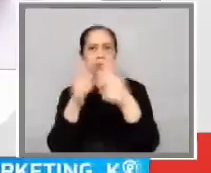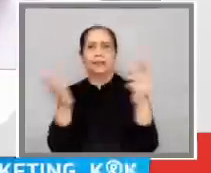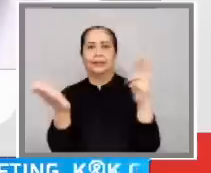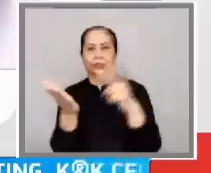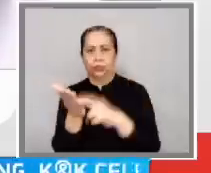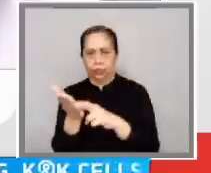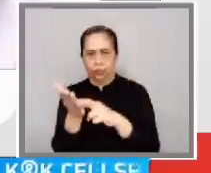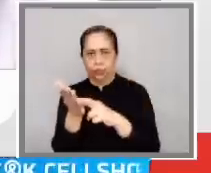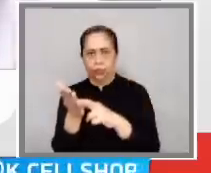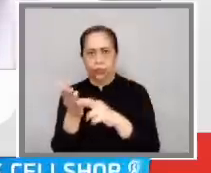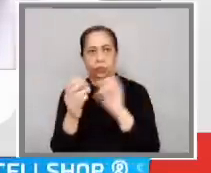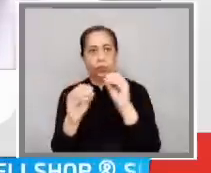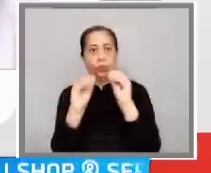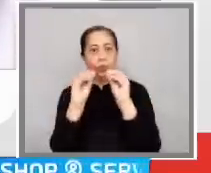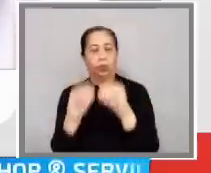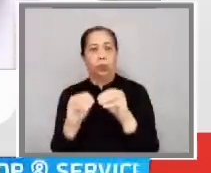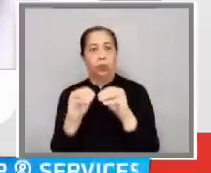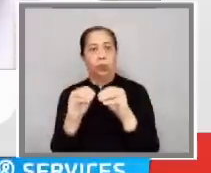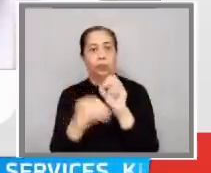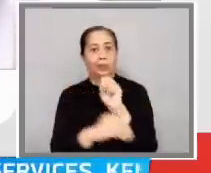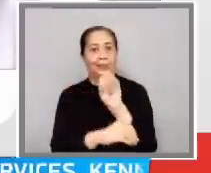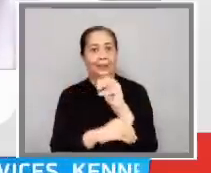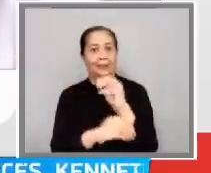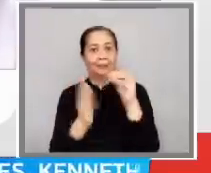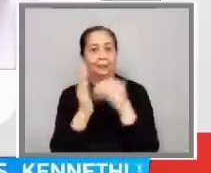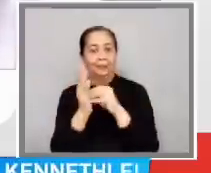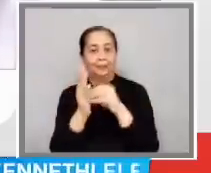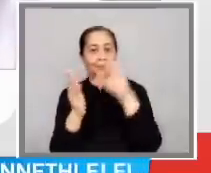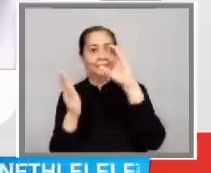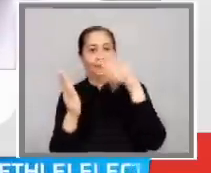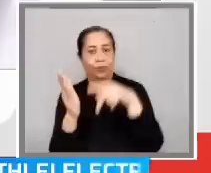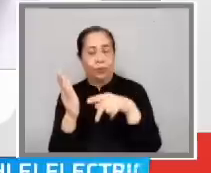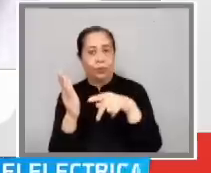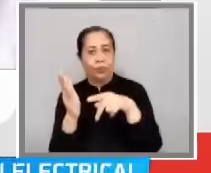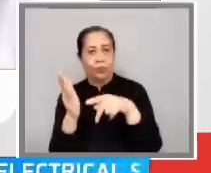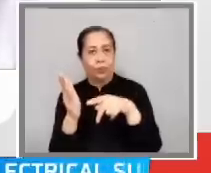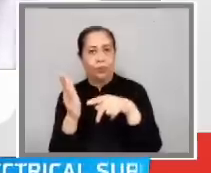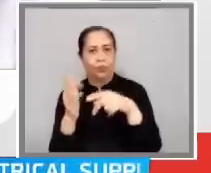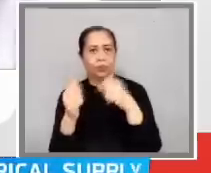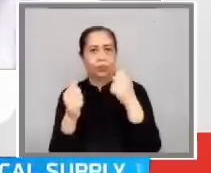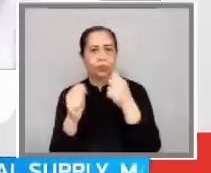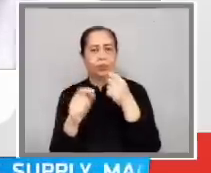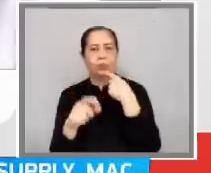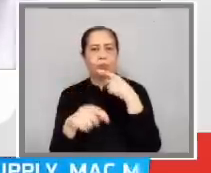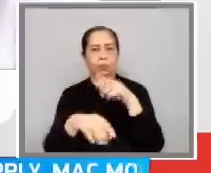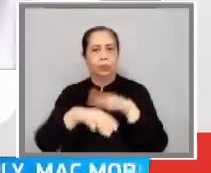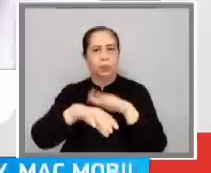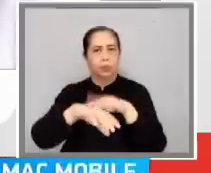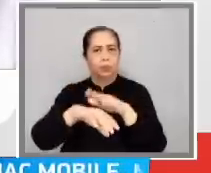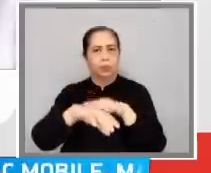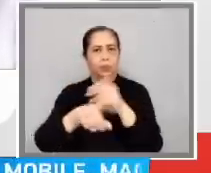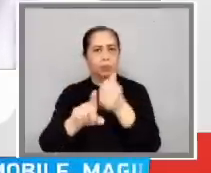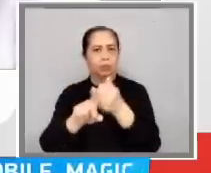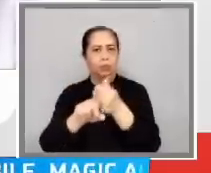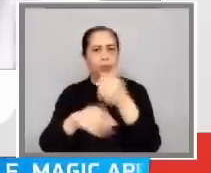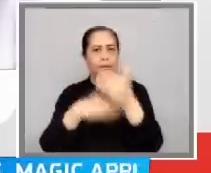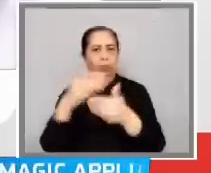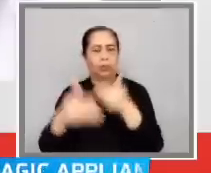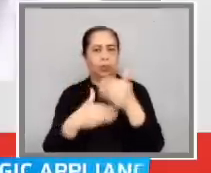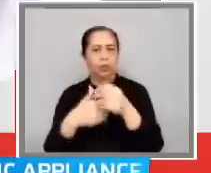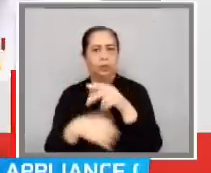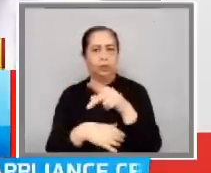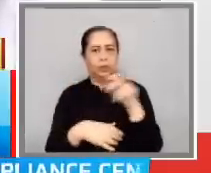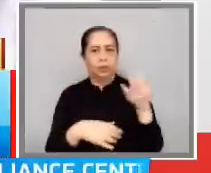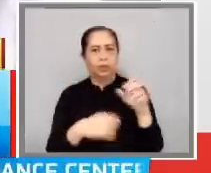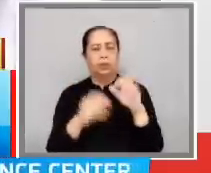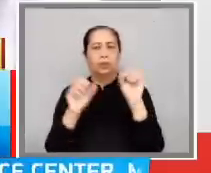So pag ilagay po nila yung SIM sa kanilang mga cellphones, mapapram po sila, no, based sa sariling process ng PTEs,